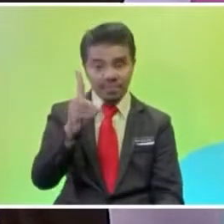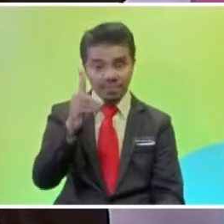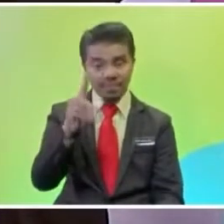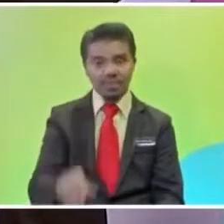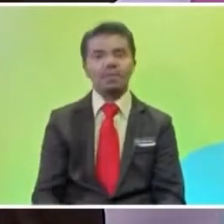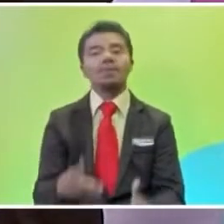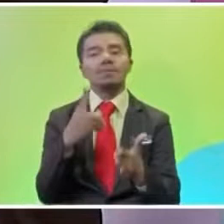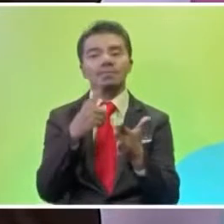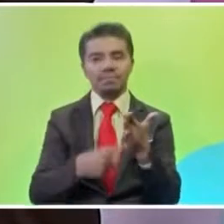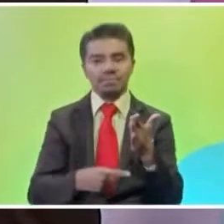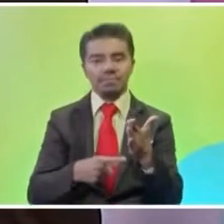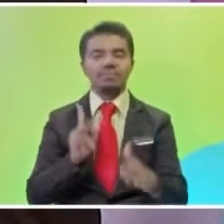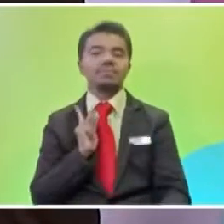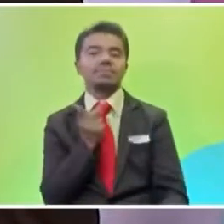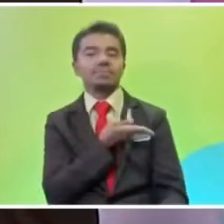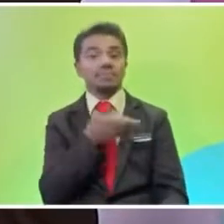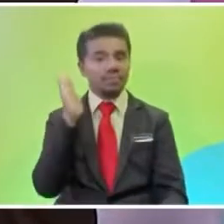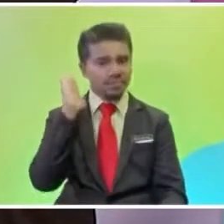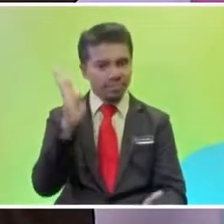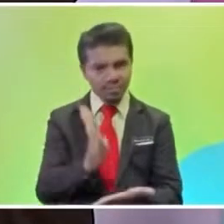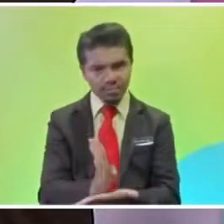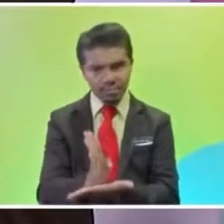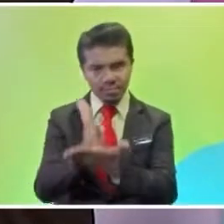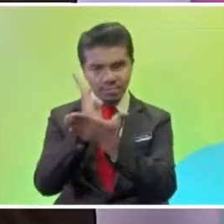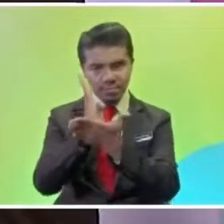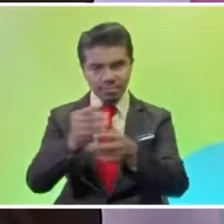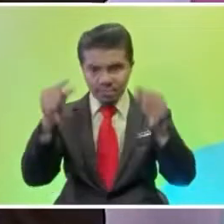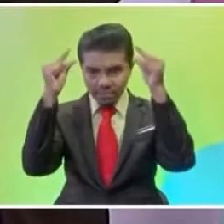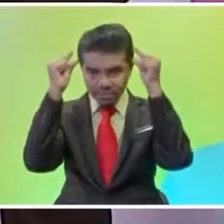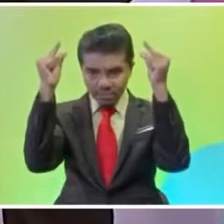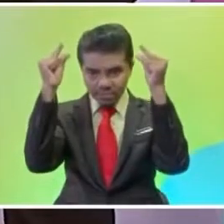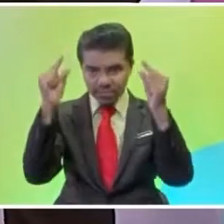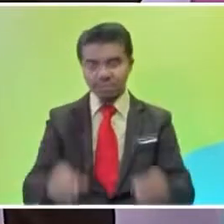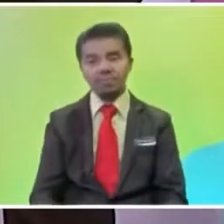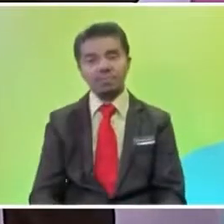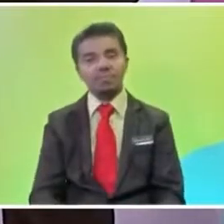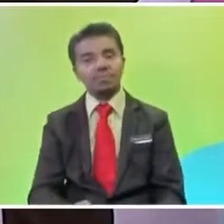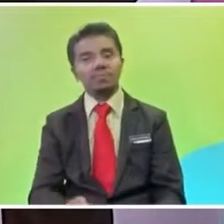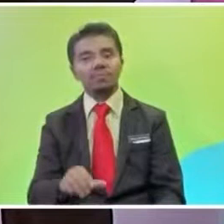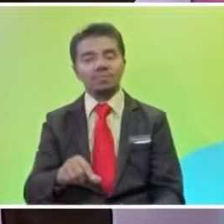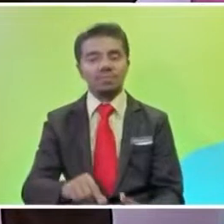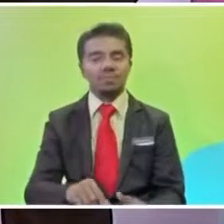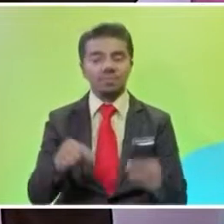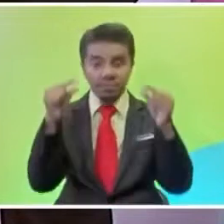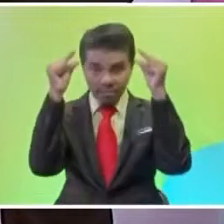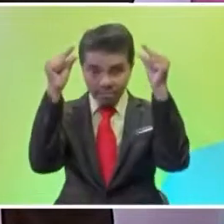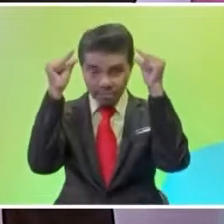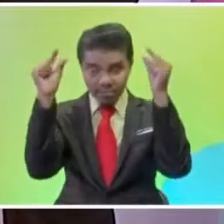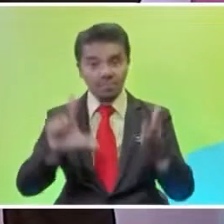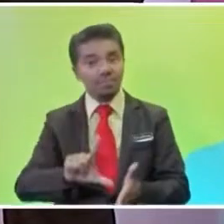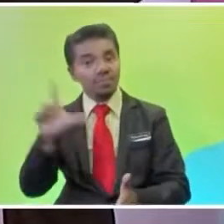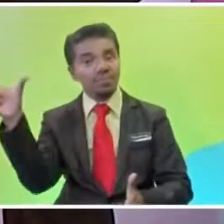akan kupas kita akan membantu para guru kita yang berada di luar dan juga membantu ibu bapak juga untuk dapat mengenal pasti